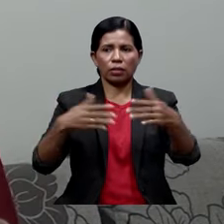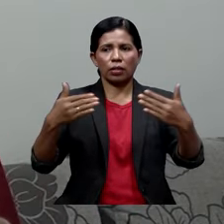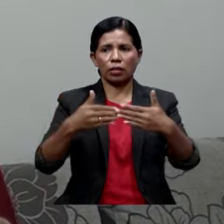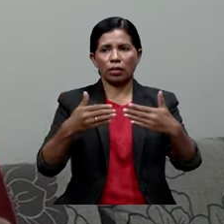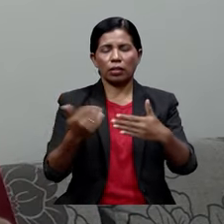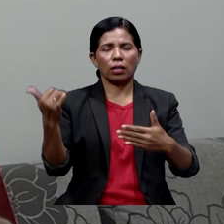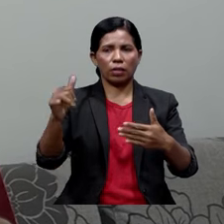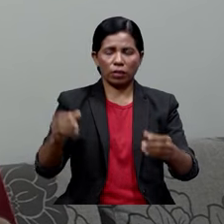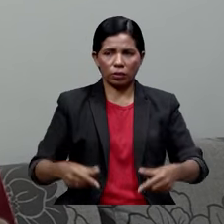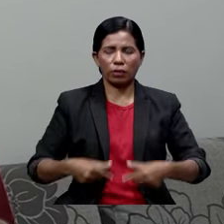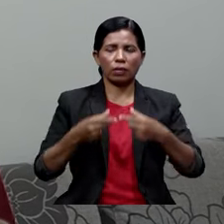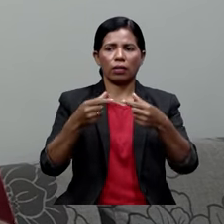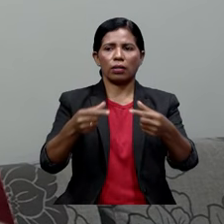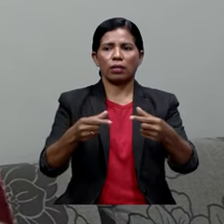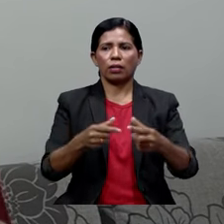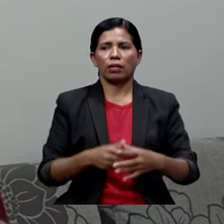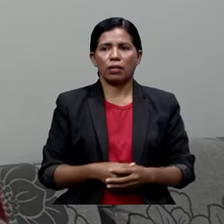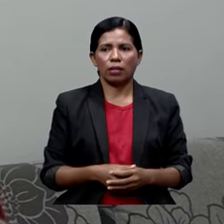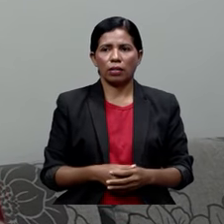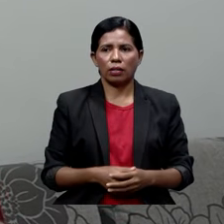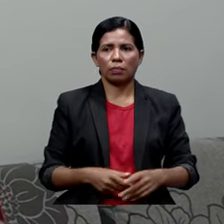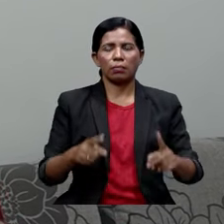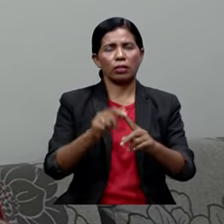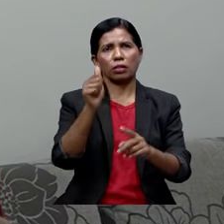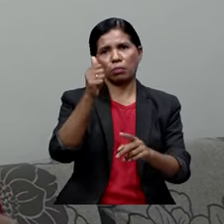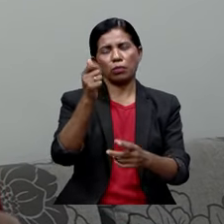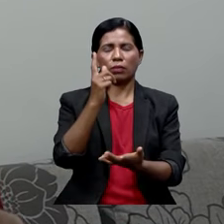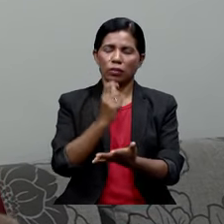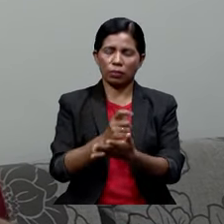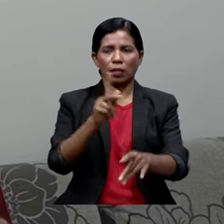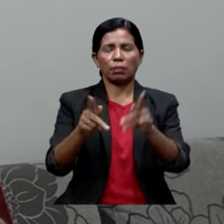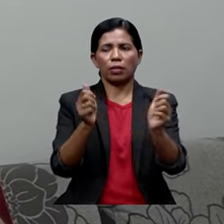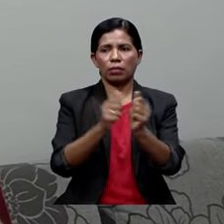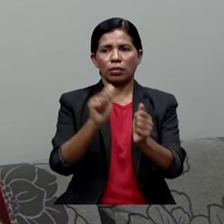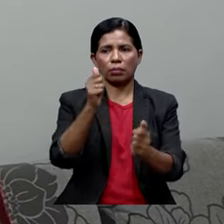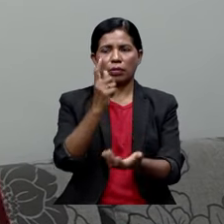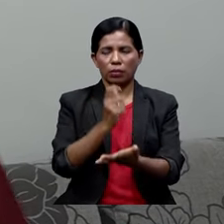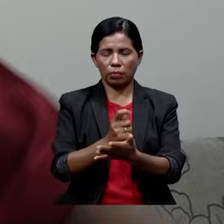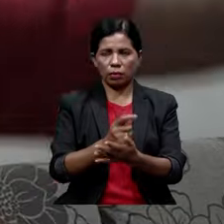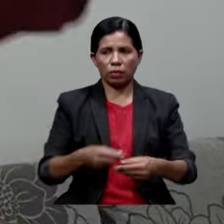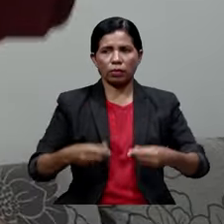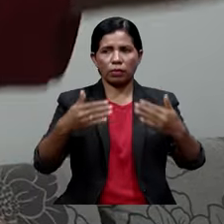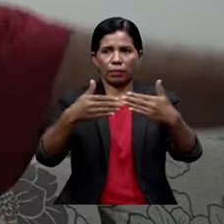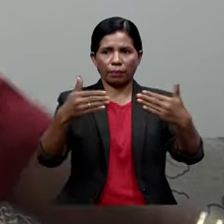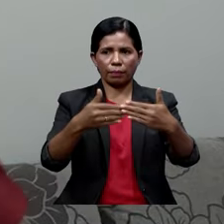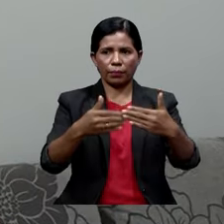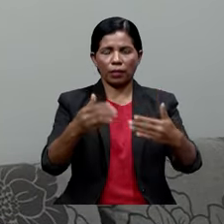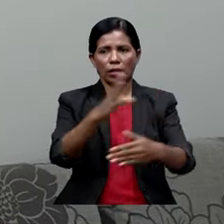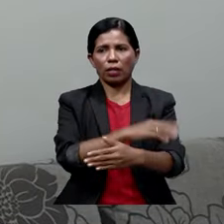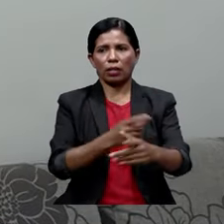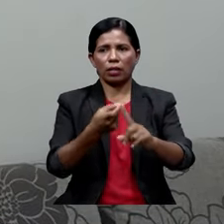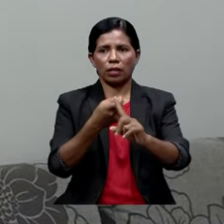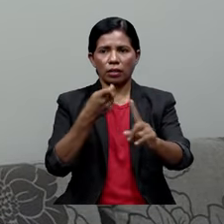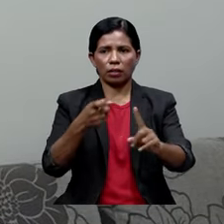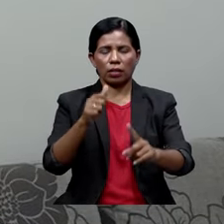harus diberi mungkin hanya 10.000 kalau tidak kalau tidak diberi batas bukan saja Timur Barat tapi yang dari